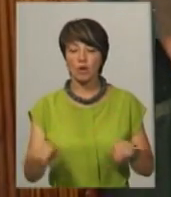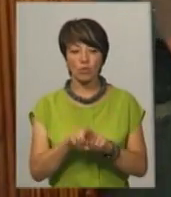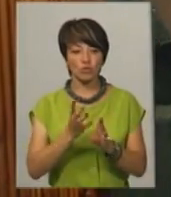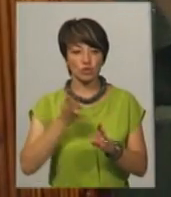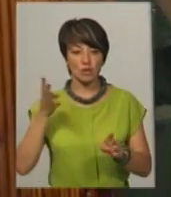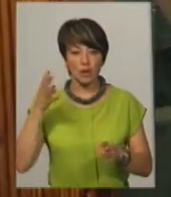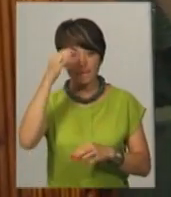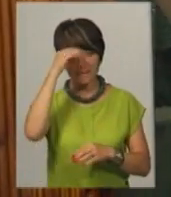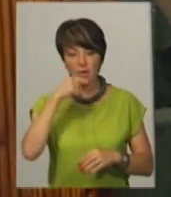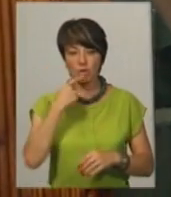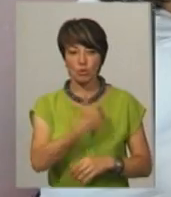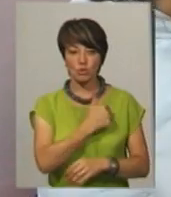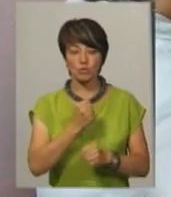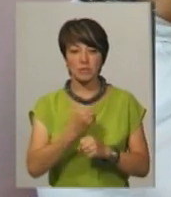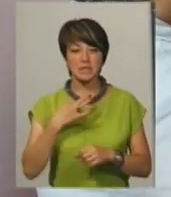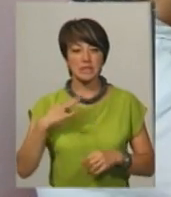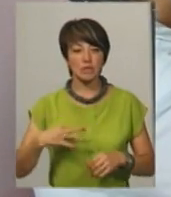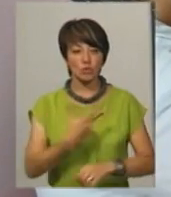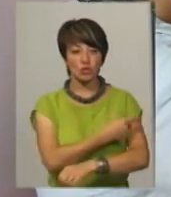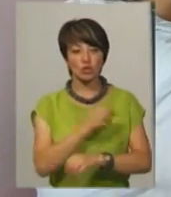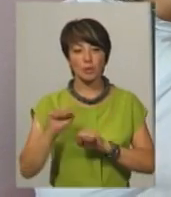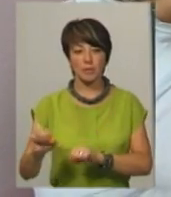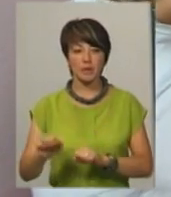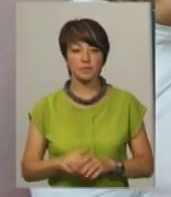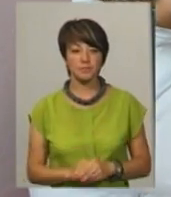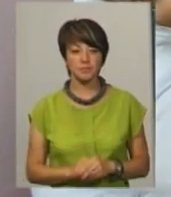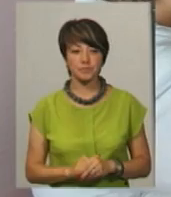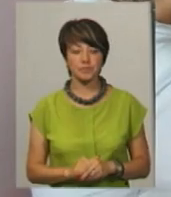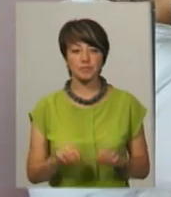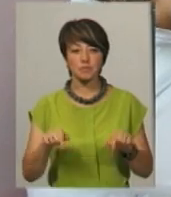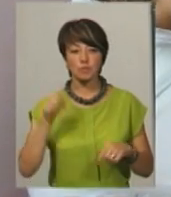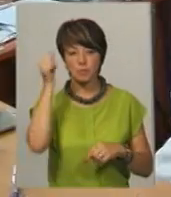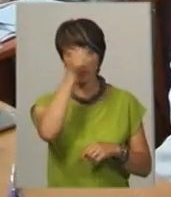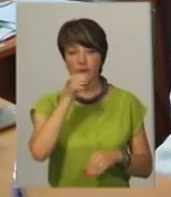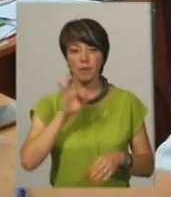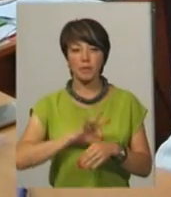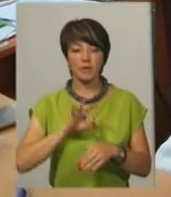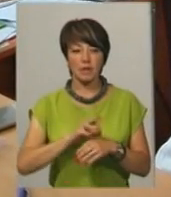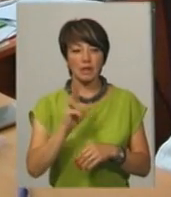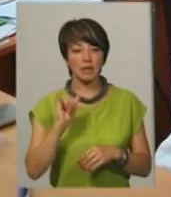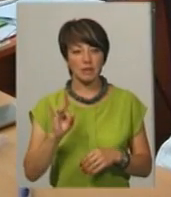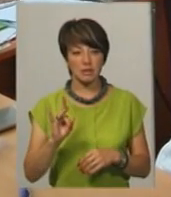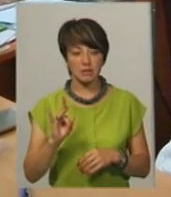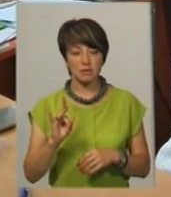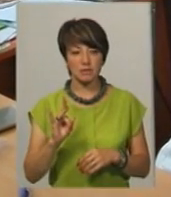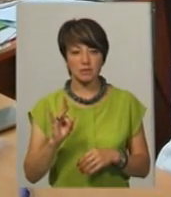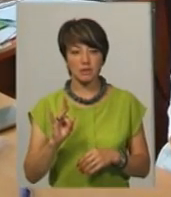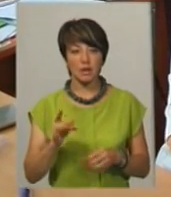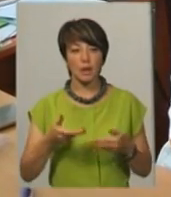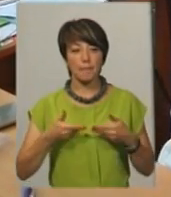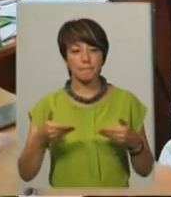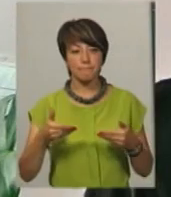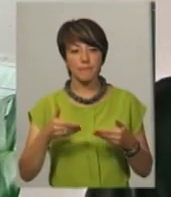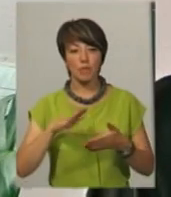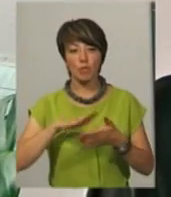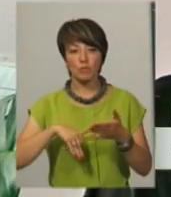черга. Батько каже, хоче зробити сину щеплення. Він в цьому році в нас перехворів на кір. Ми